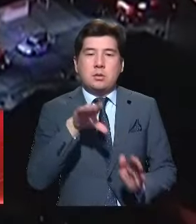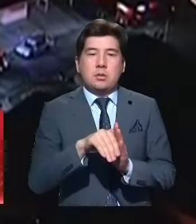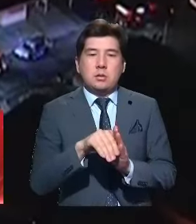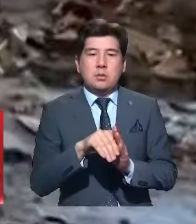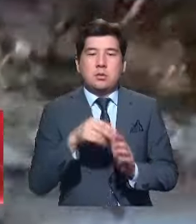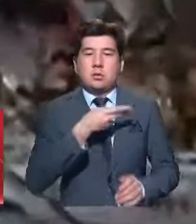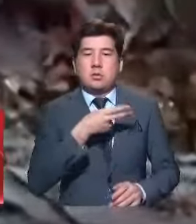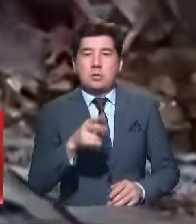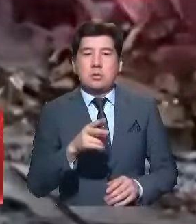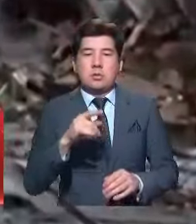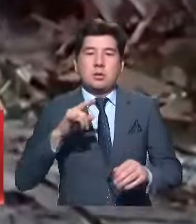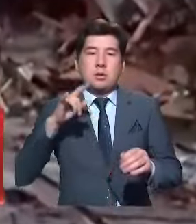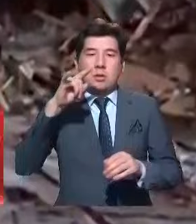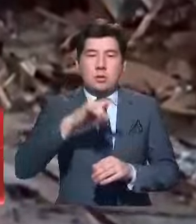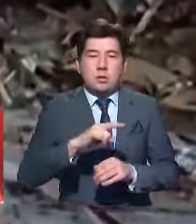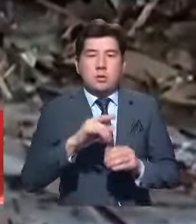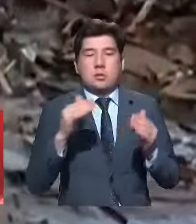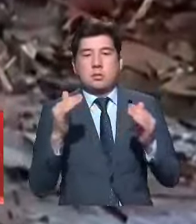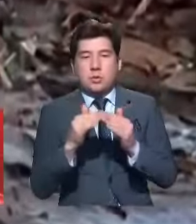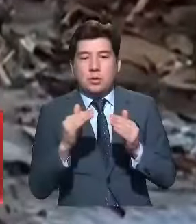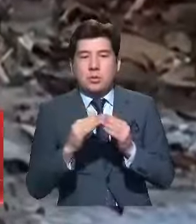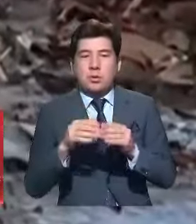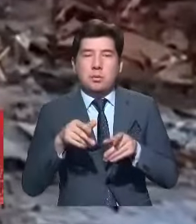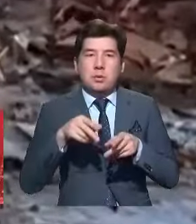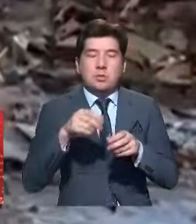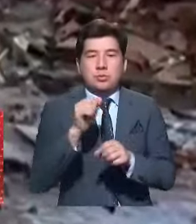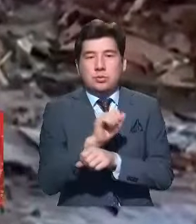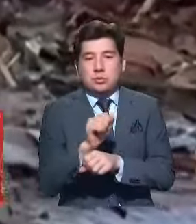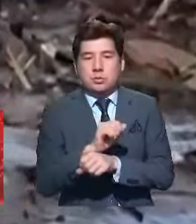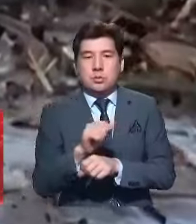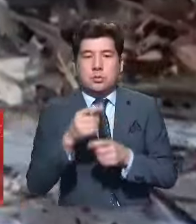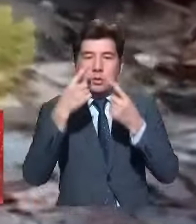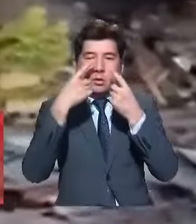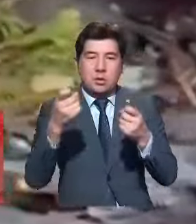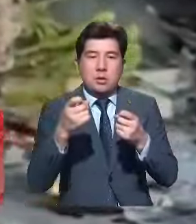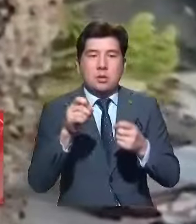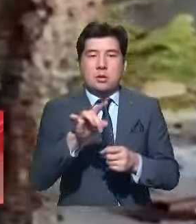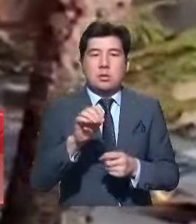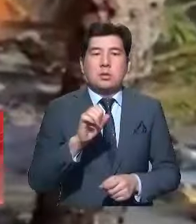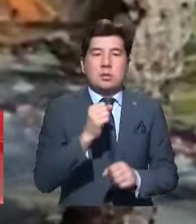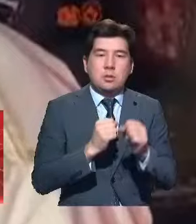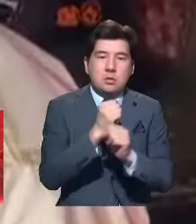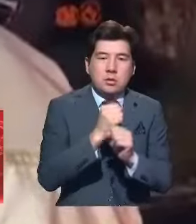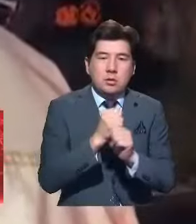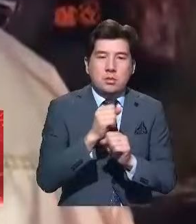в самолете, так и в передвижном доме. Перед трагедией пилот сообщил об отказе двигателя.